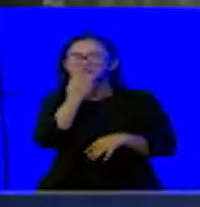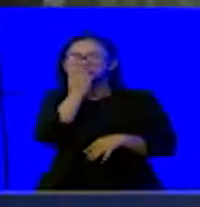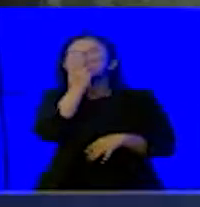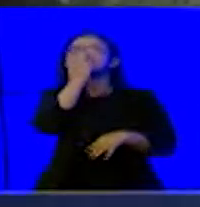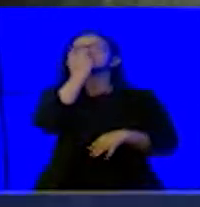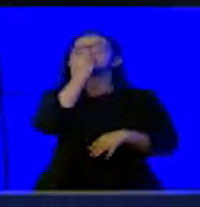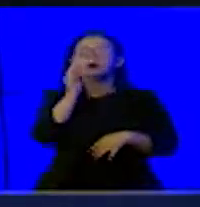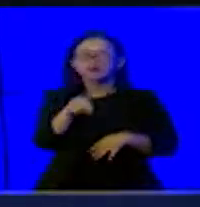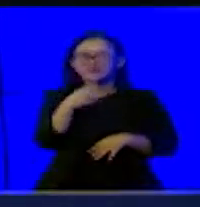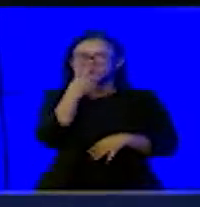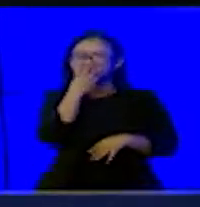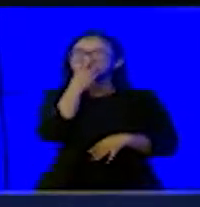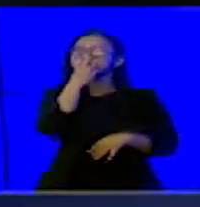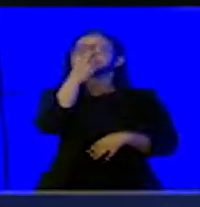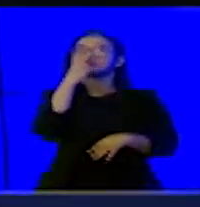pernafasan.